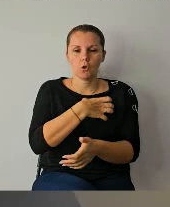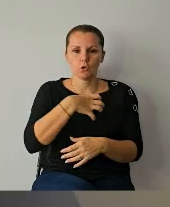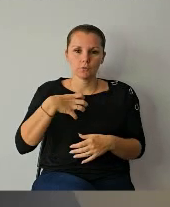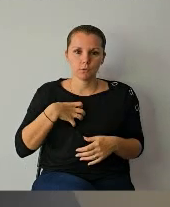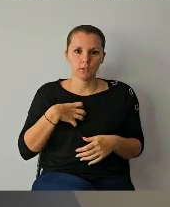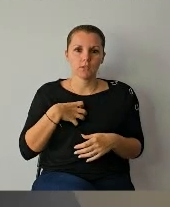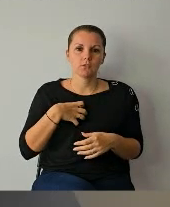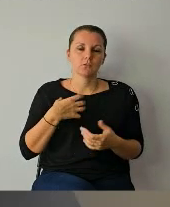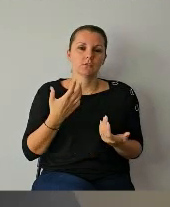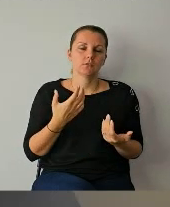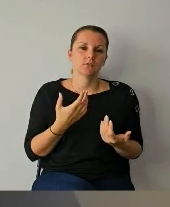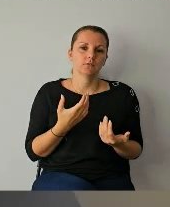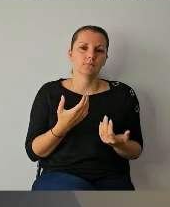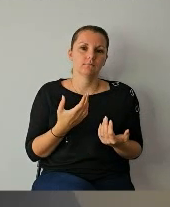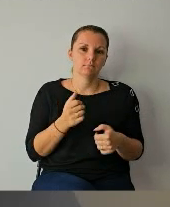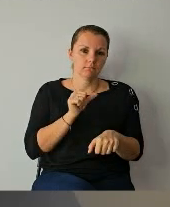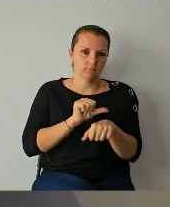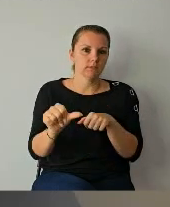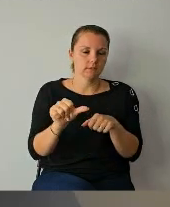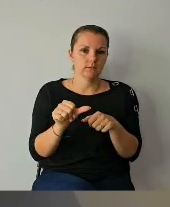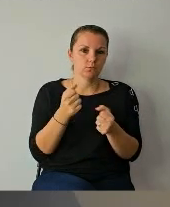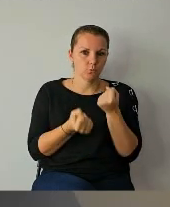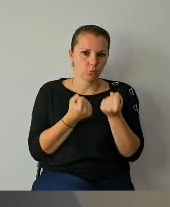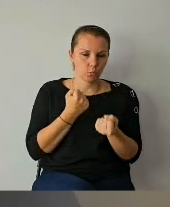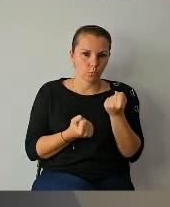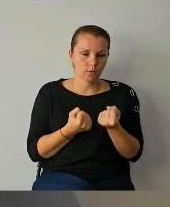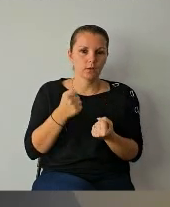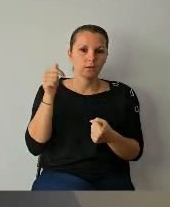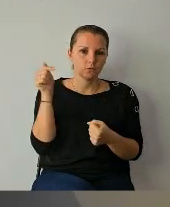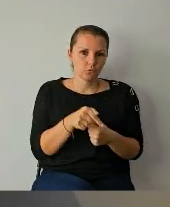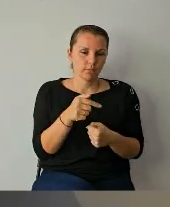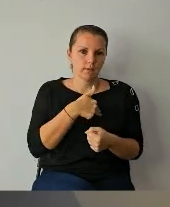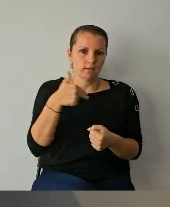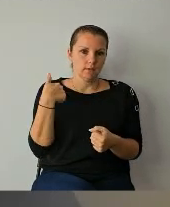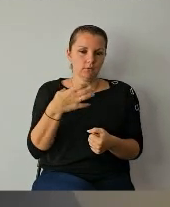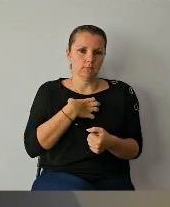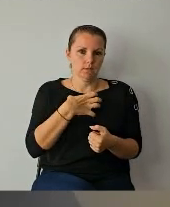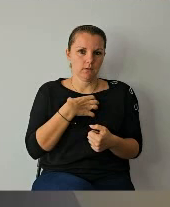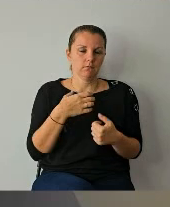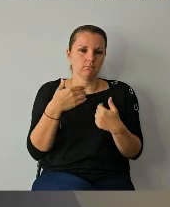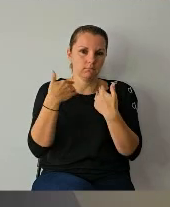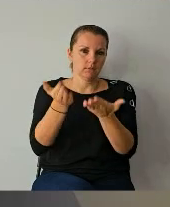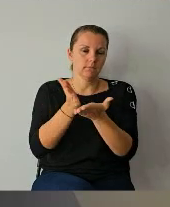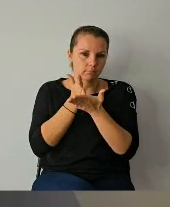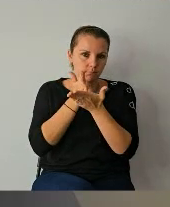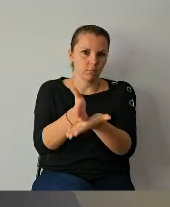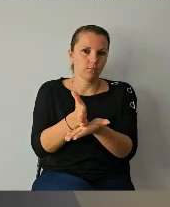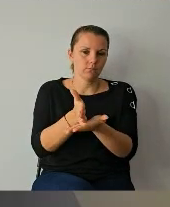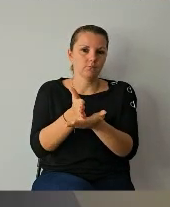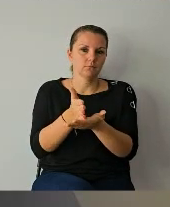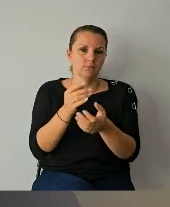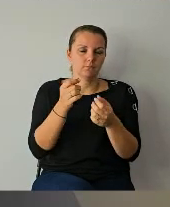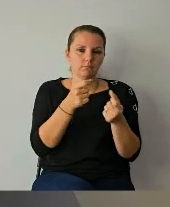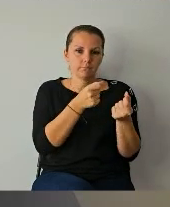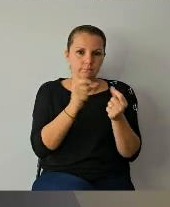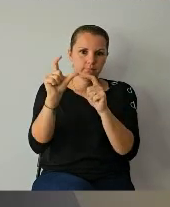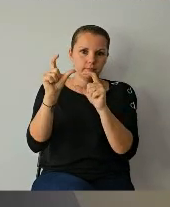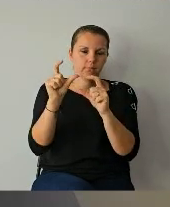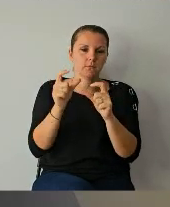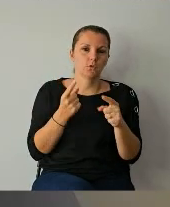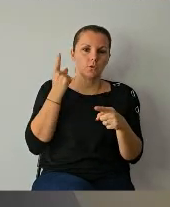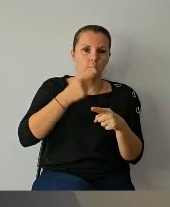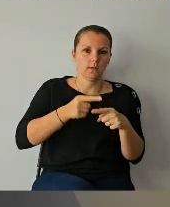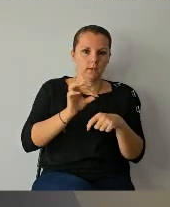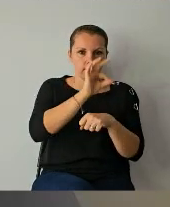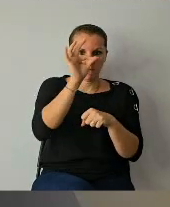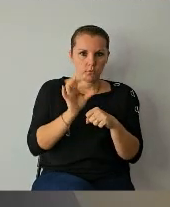i tak dalej są takie, że trzeba tym naszym dyrektorom faktycznie podnieść ten dodatek funkcyjny, zwłaszcza